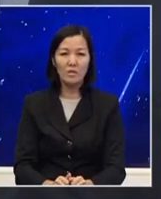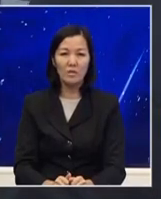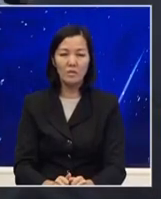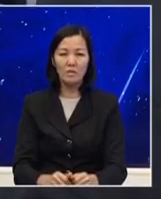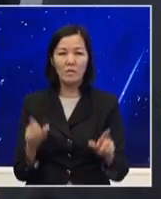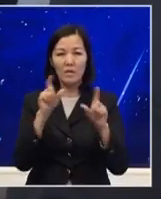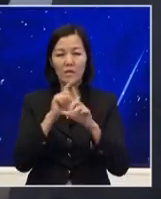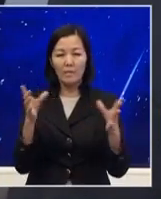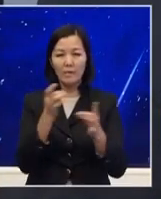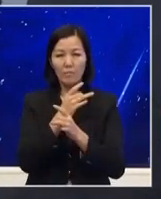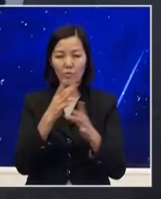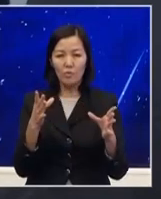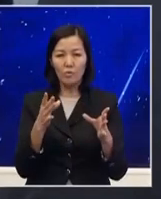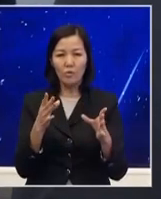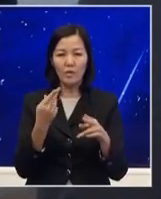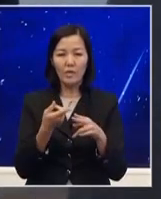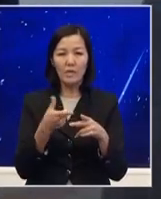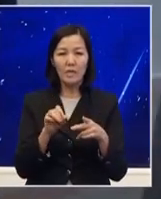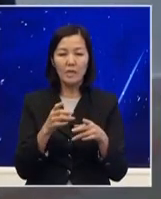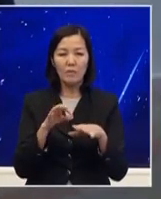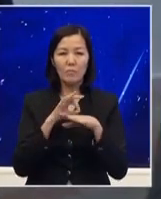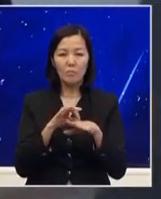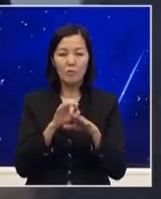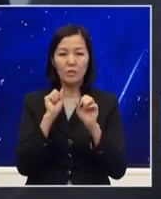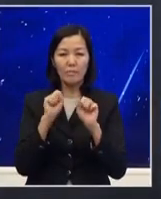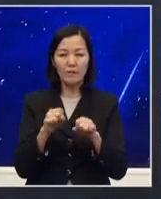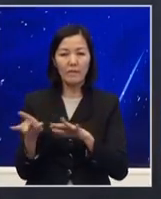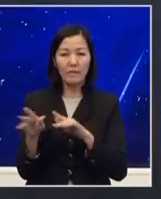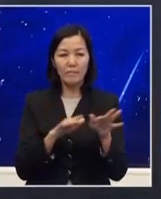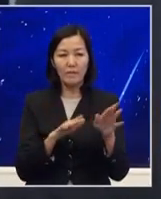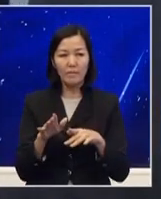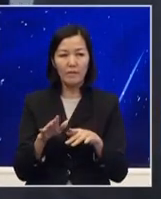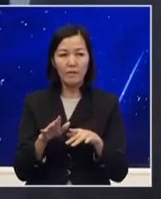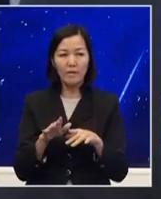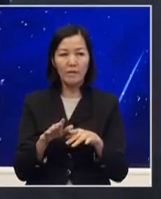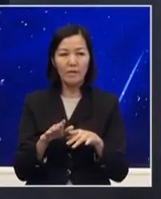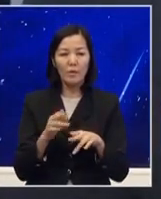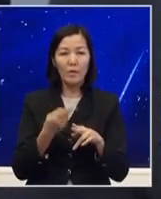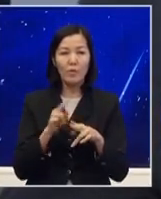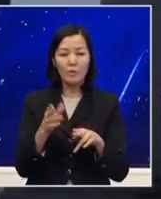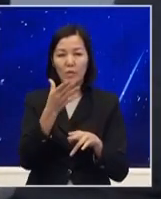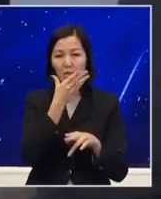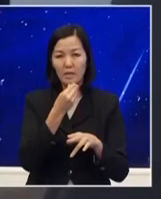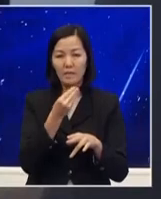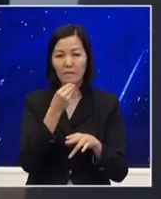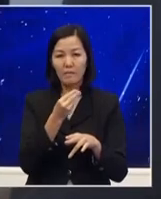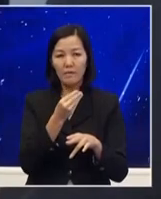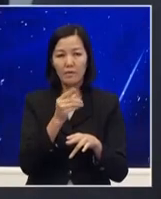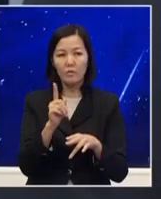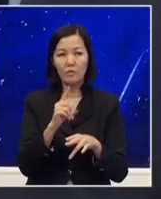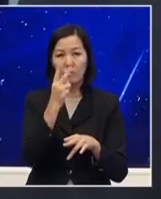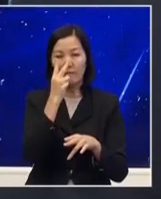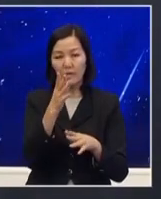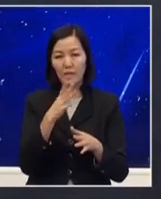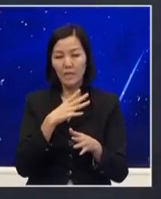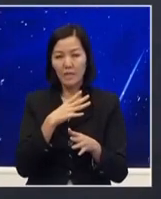объектом культуры, где можно проводить концерты, но это на самом деле еще и архитектурный объект, очень красивый, который видно со всех сторон в